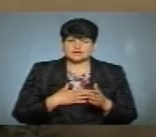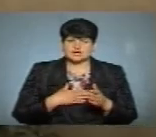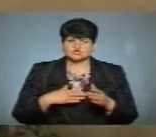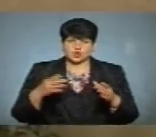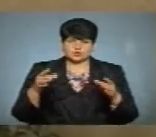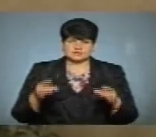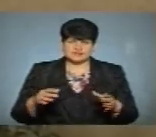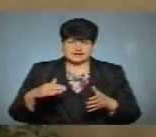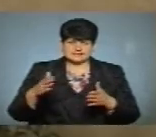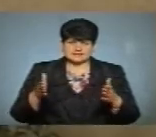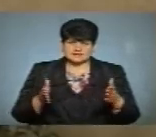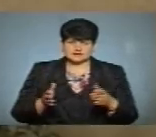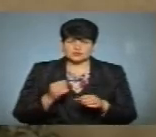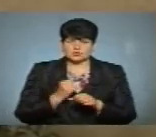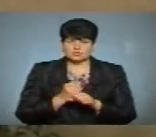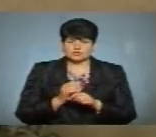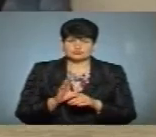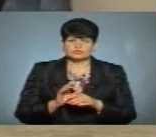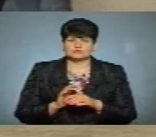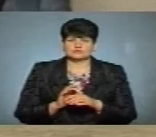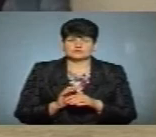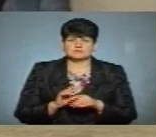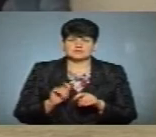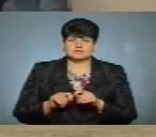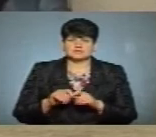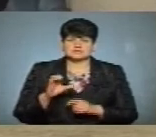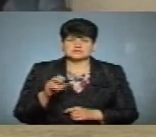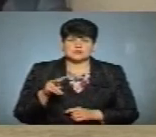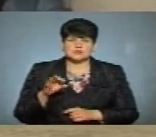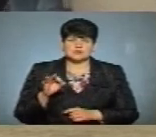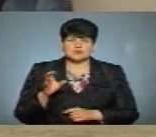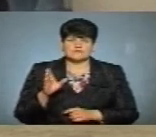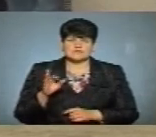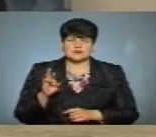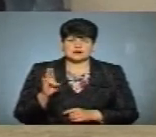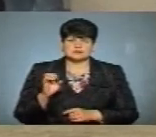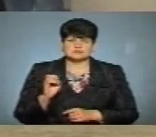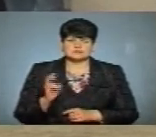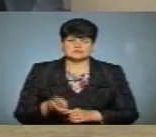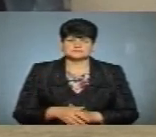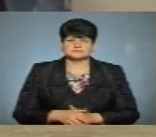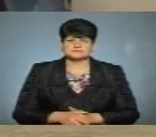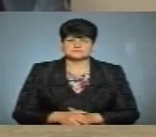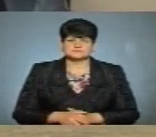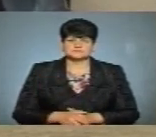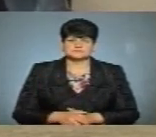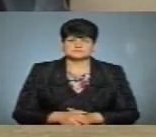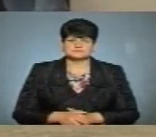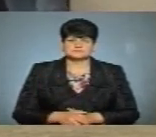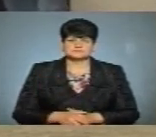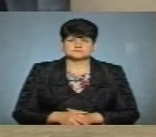і до роботи будуть перевірятися у слов'янську. Марія Котенко, Василь Панчук. Новини на Суспільному.